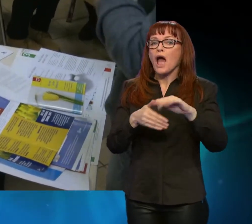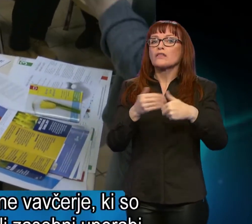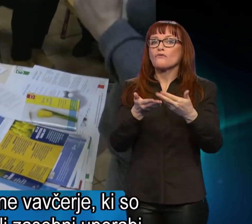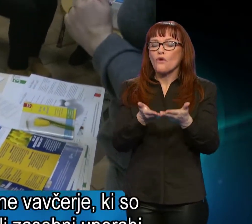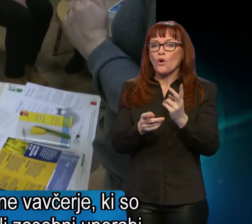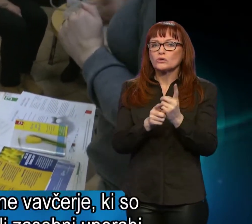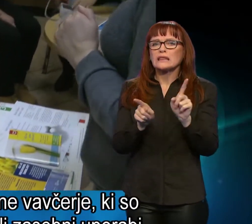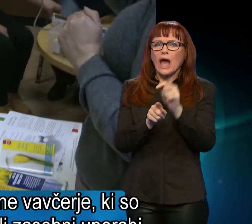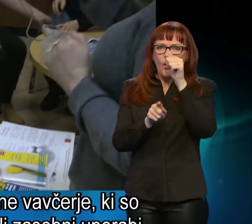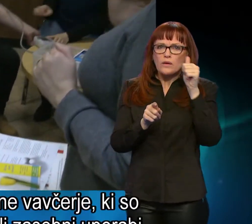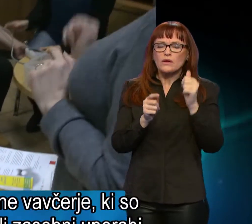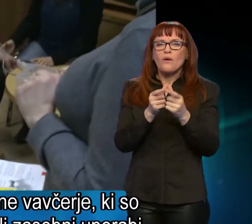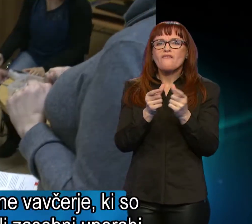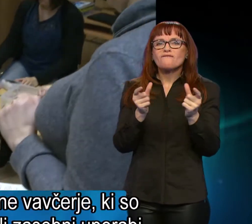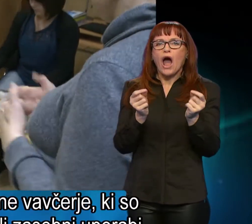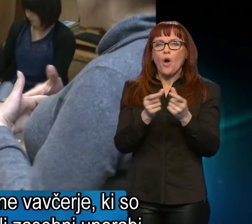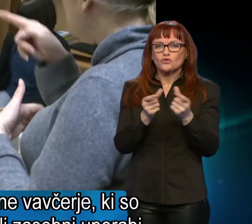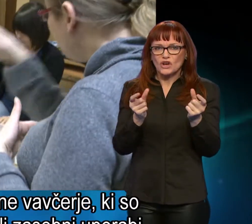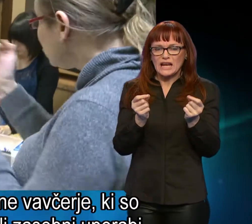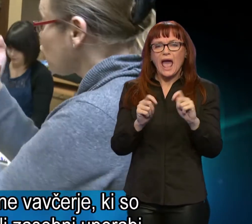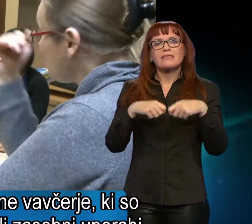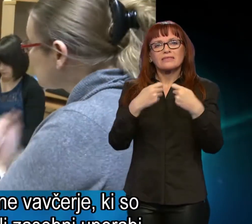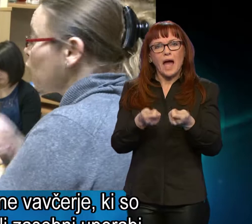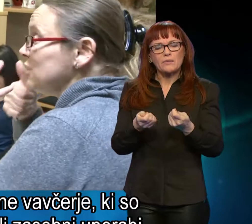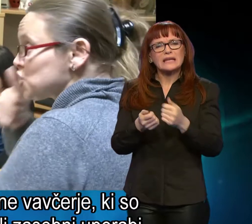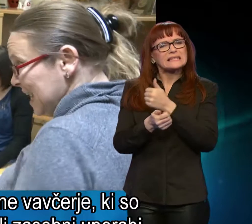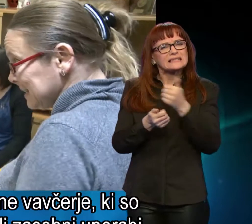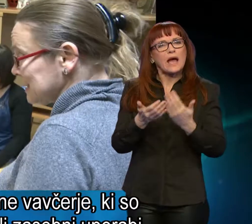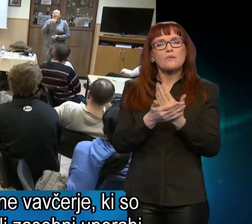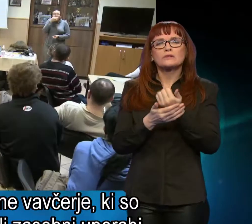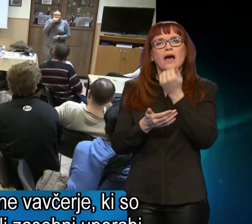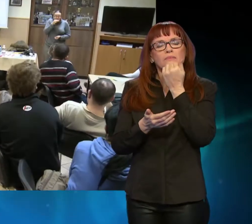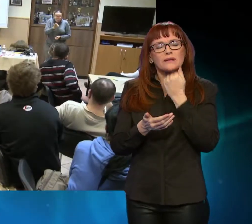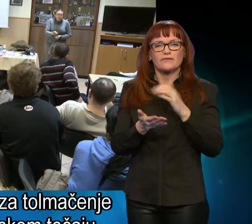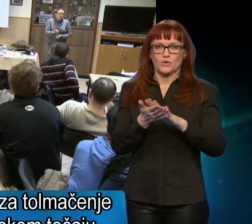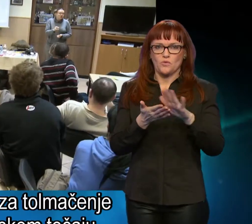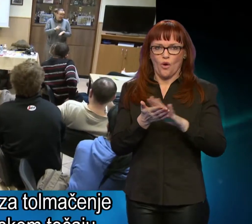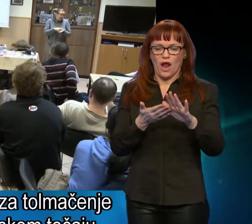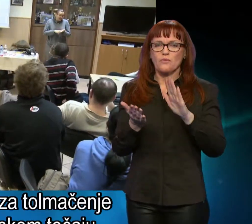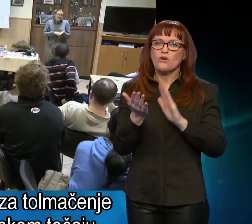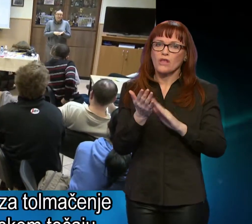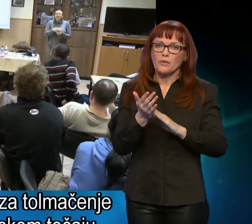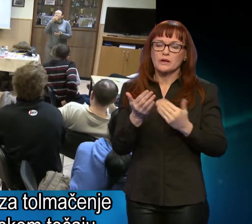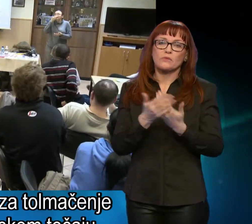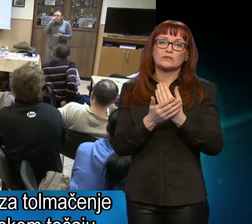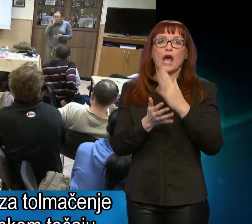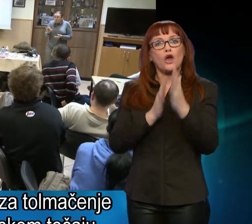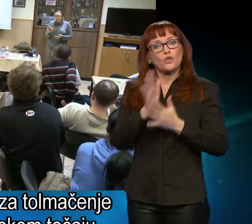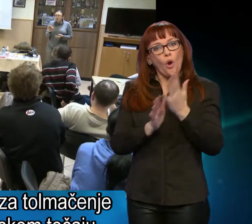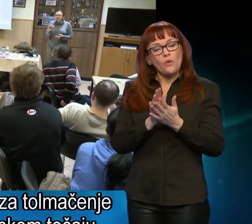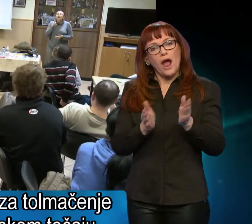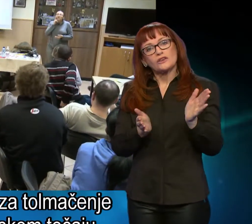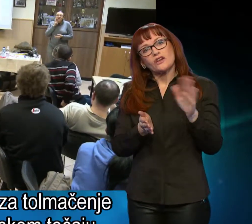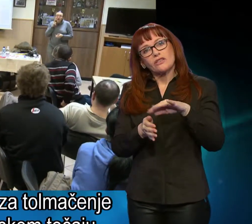tudi tako imenovane vavčerje, ki so namenjeni zgolj zasebni uporabi, na primer za tolmačenje na